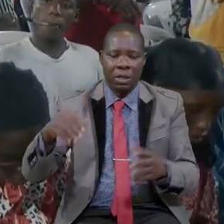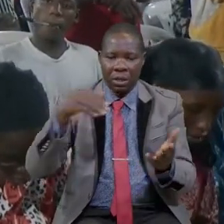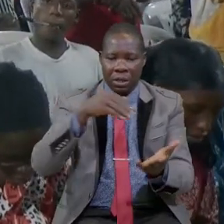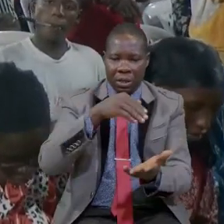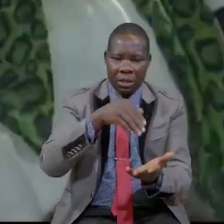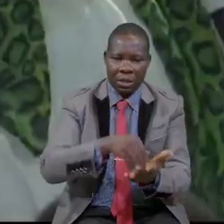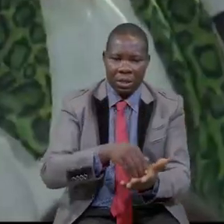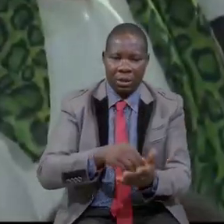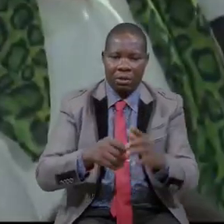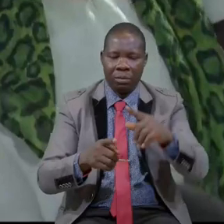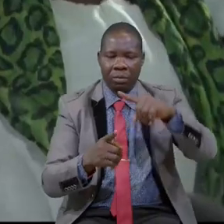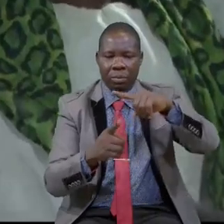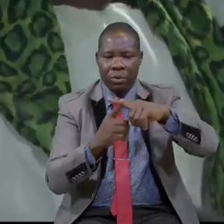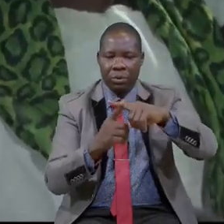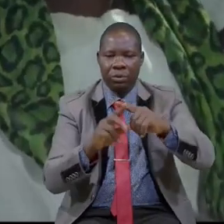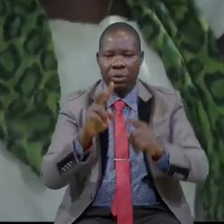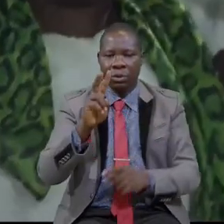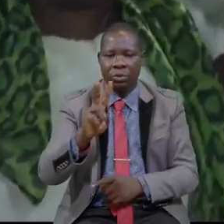234 91